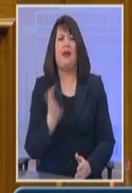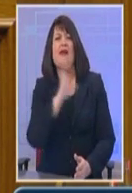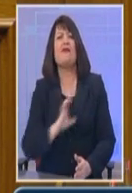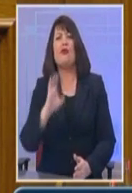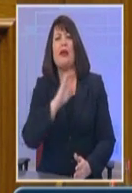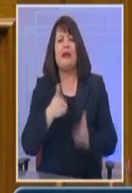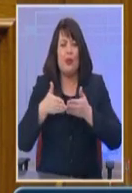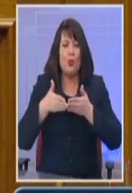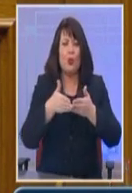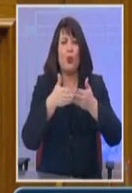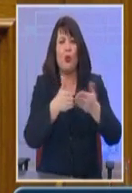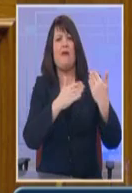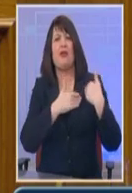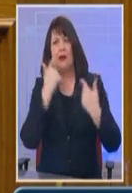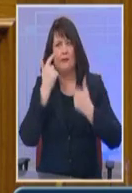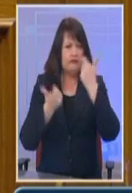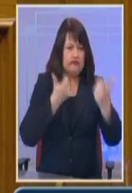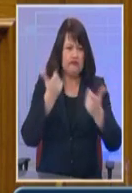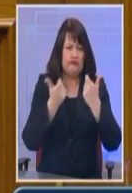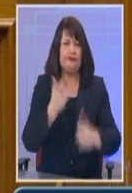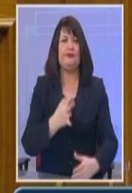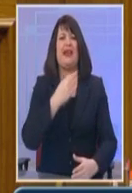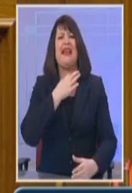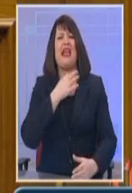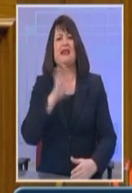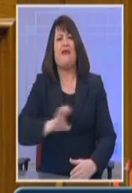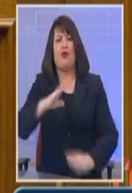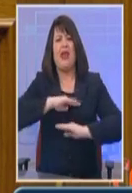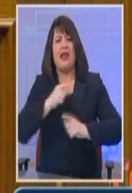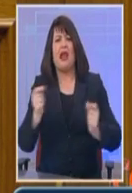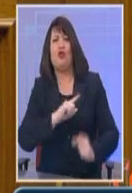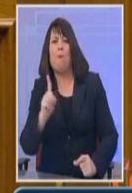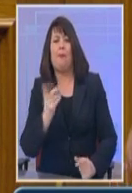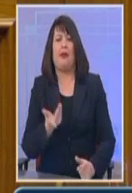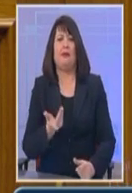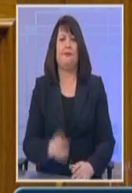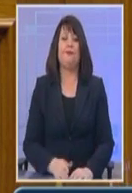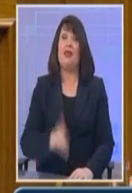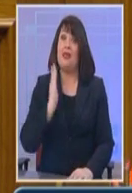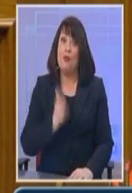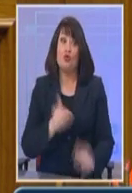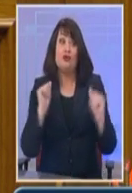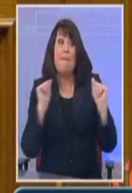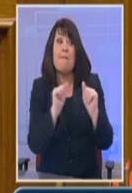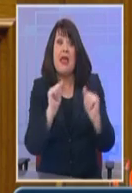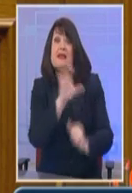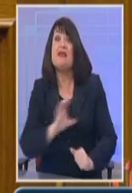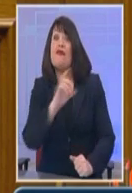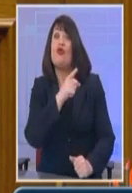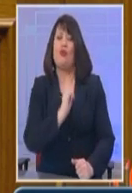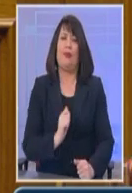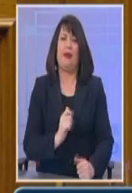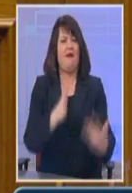ευρωπαϊκής ακτοφυλακής, ώστε να μην χρειάζεται η Ευρώπη το ΝΑΤΟ. Θα μπορούσατε να πιέσετε τους εταίρους για